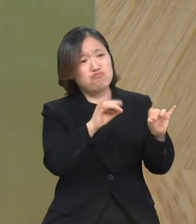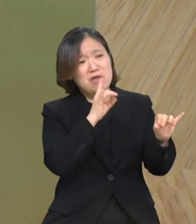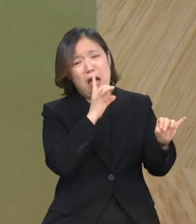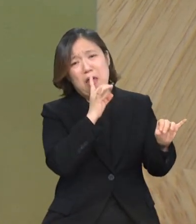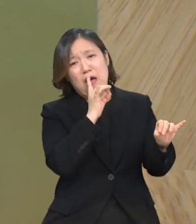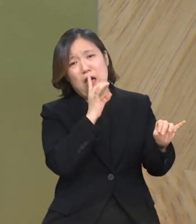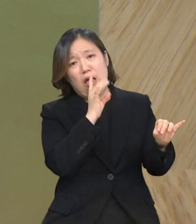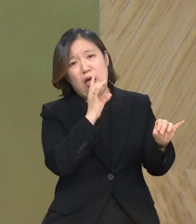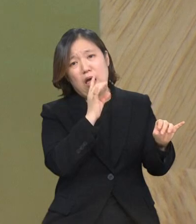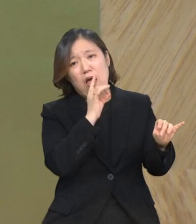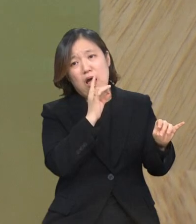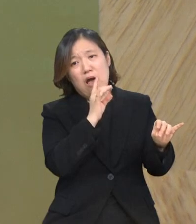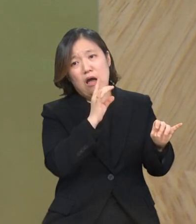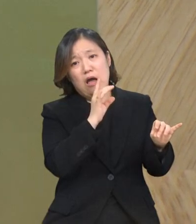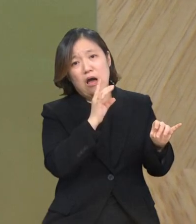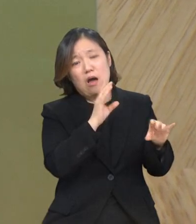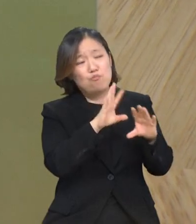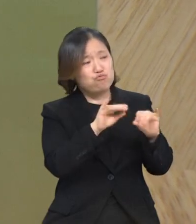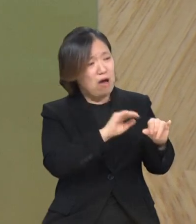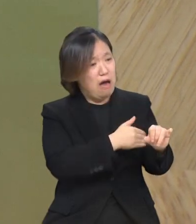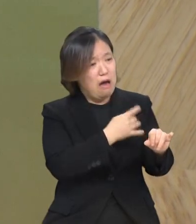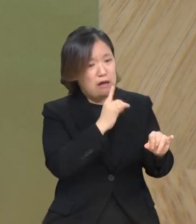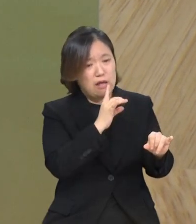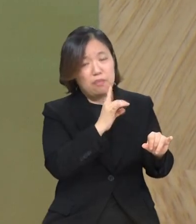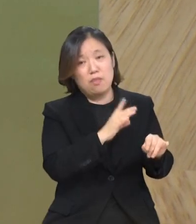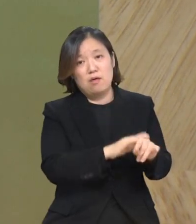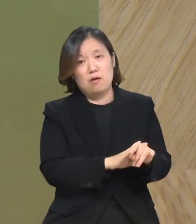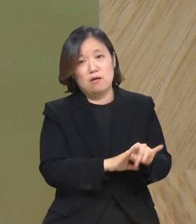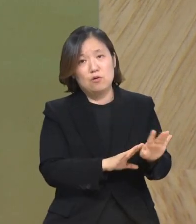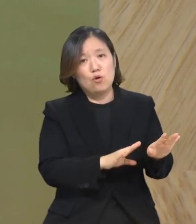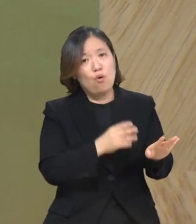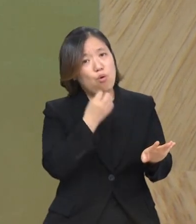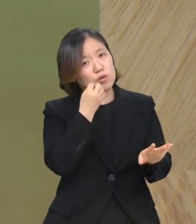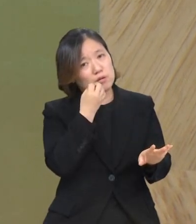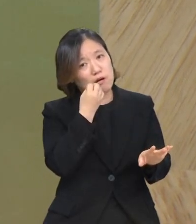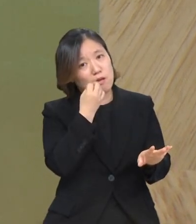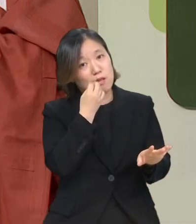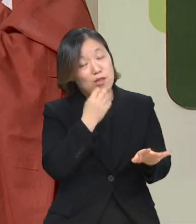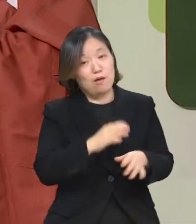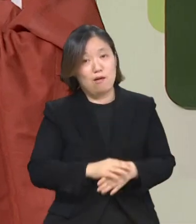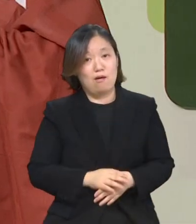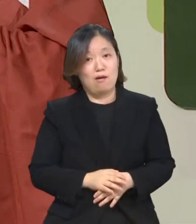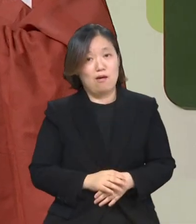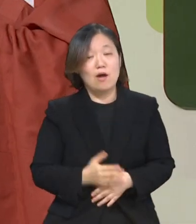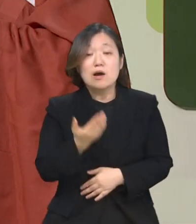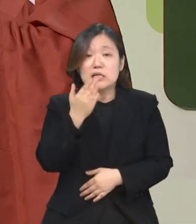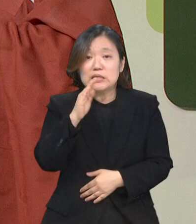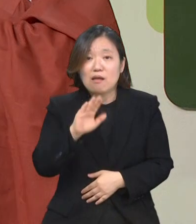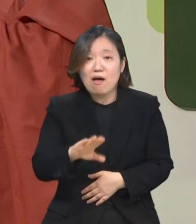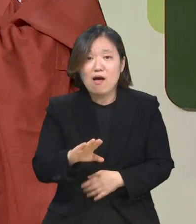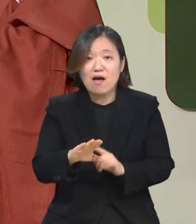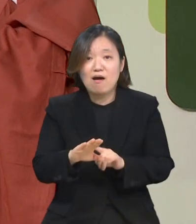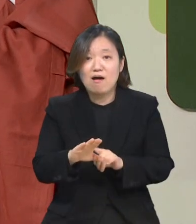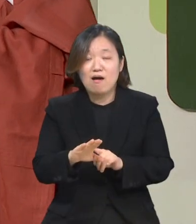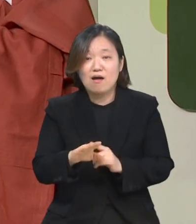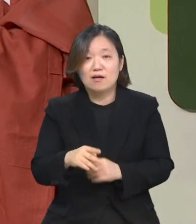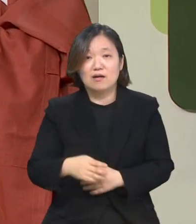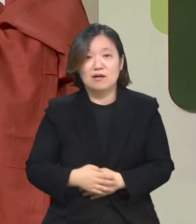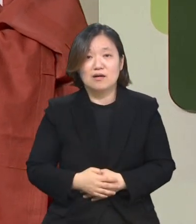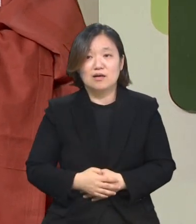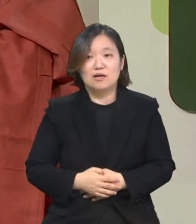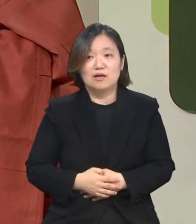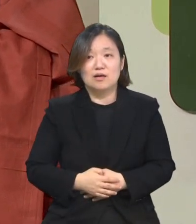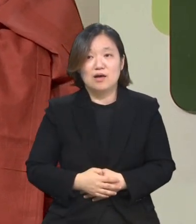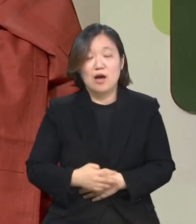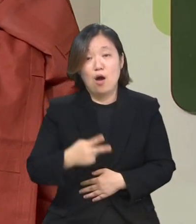했대요 조광주 차인 어머니의 소생들 일곱 남매가 그런데 정작